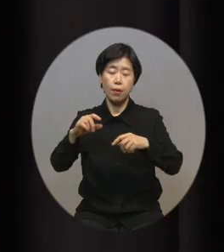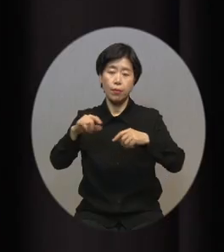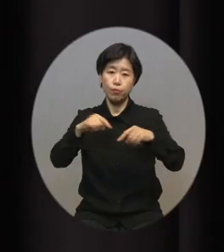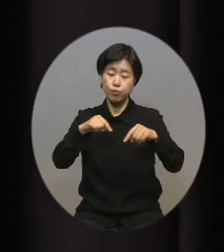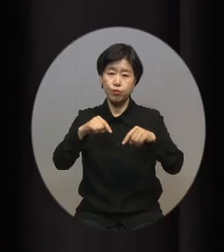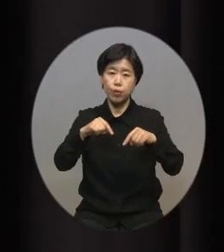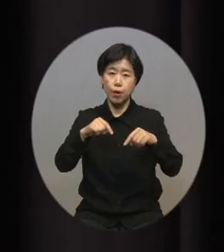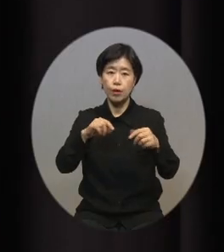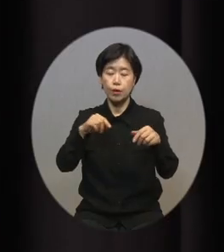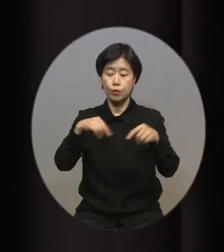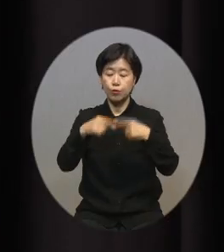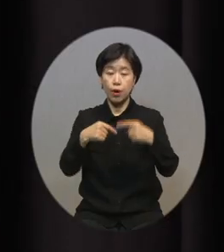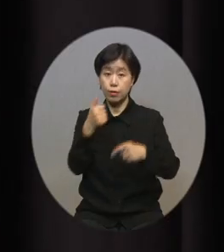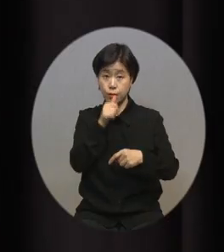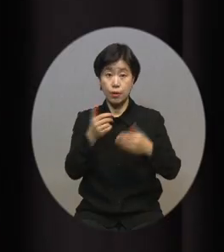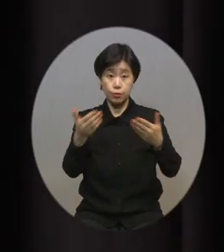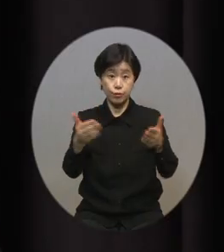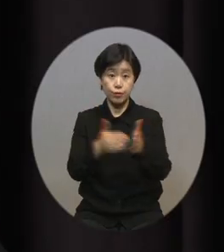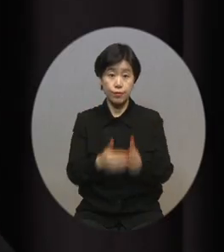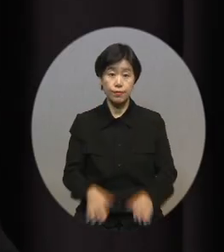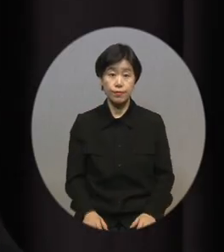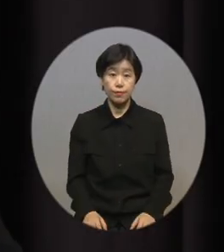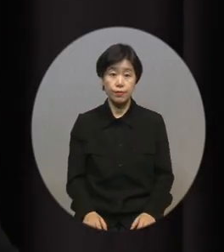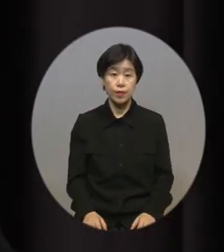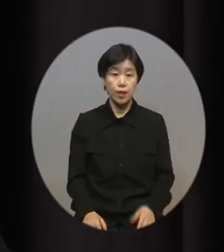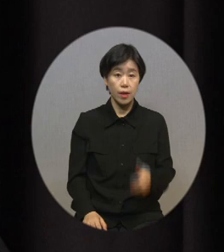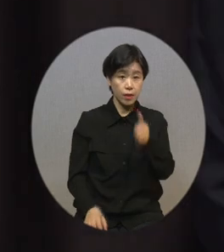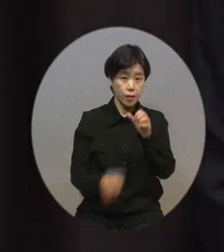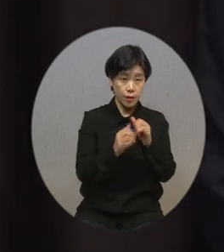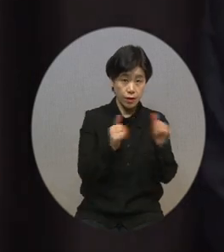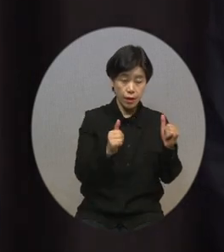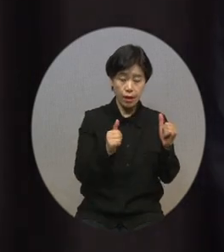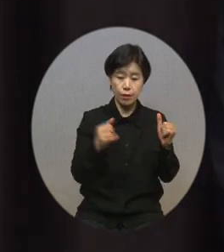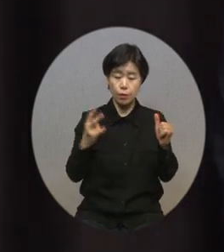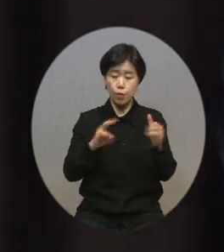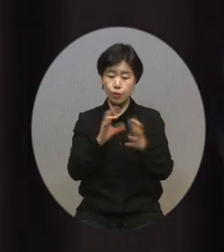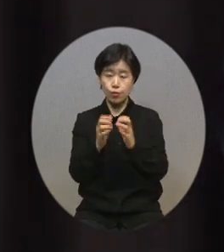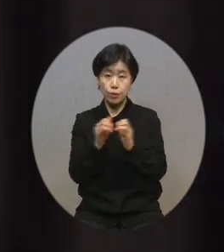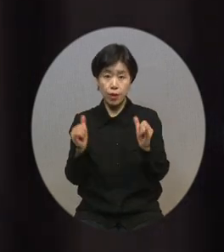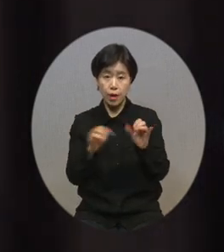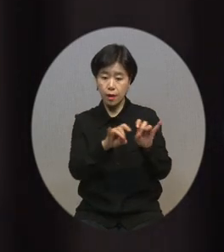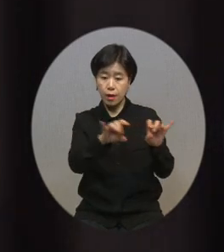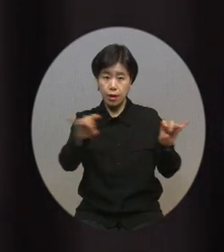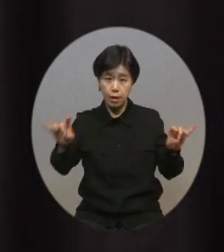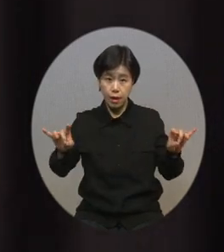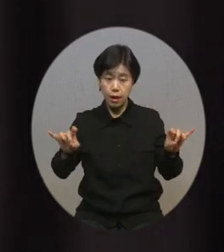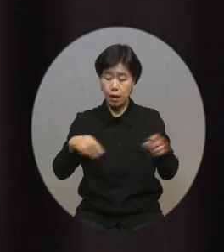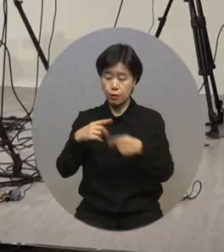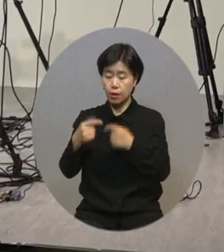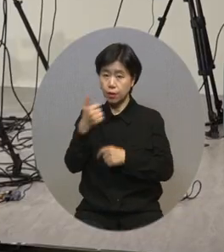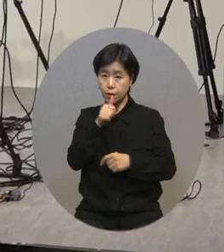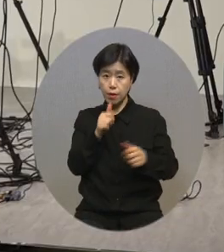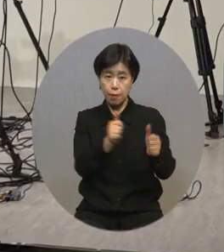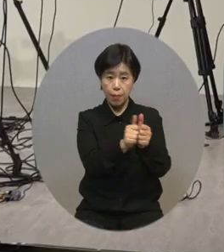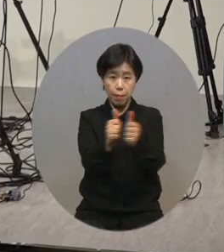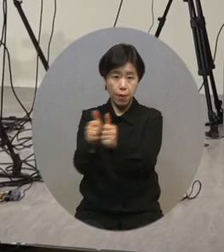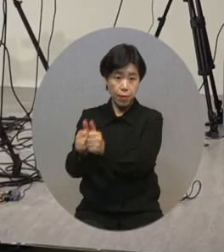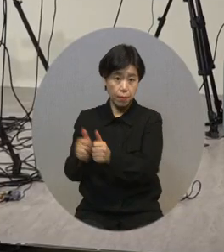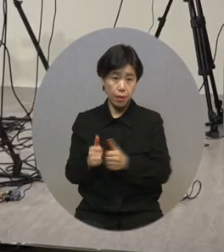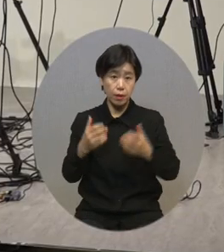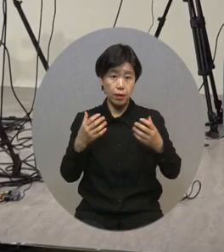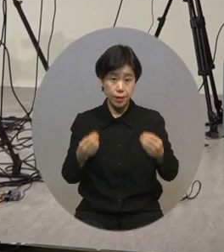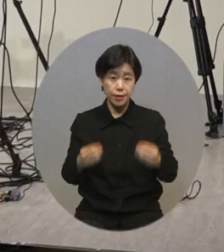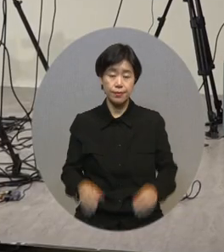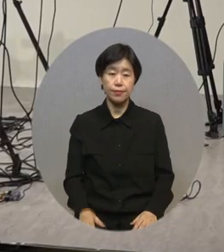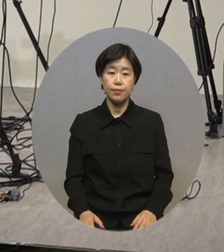진행했습니다이는 사회자와 토론자 대일 수화 통사를 전담 배치하고 확대된 수화통역 화면을 제공하는